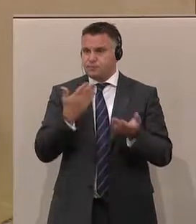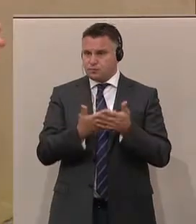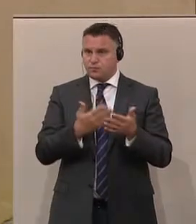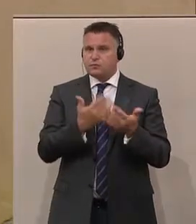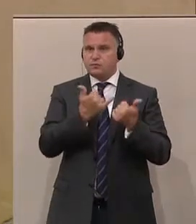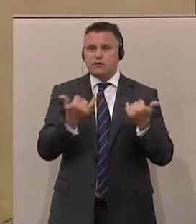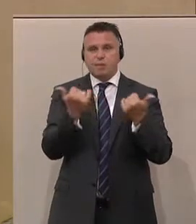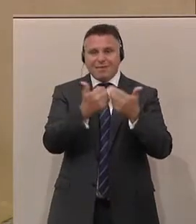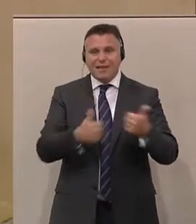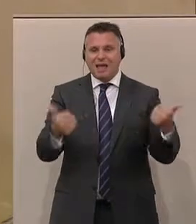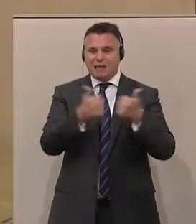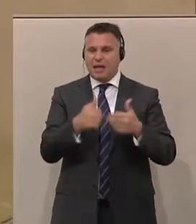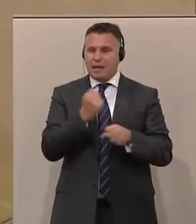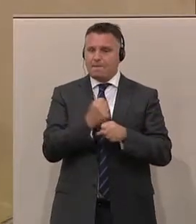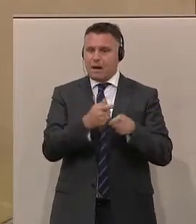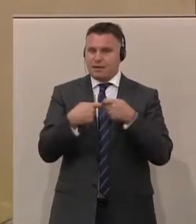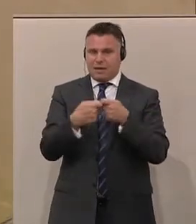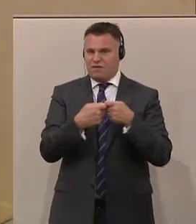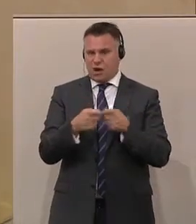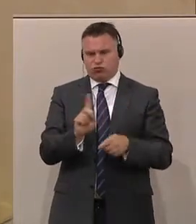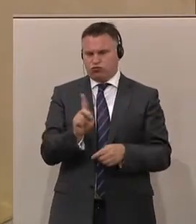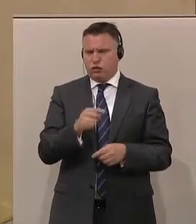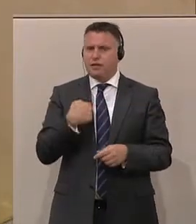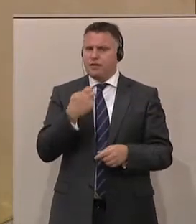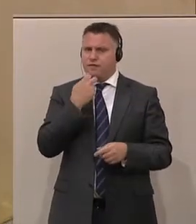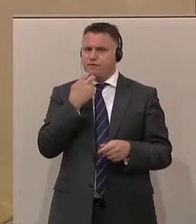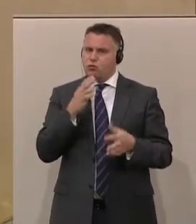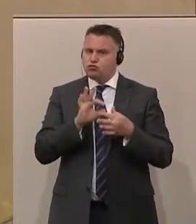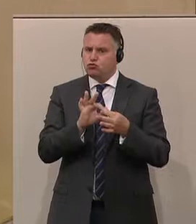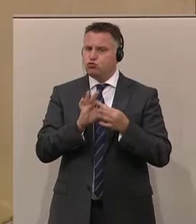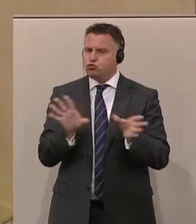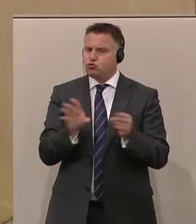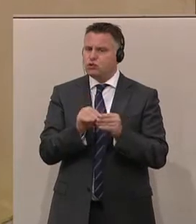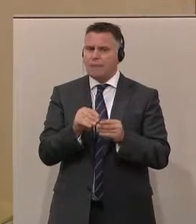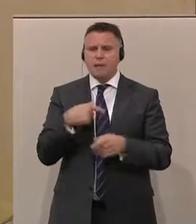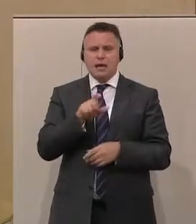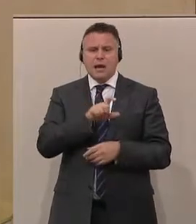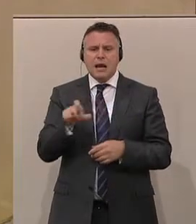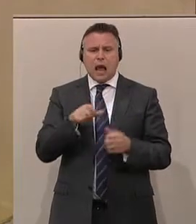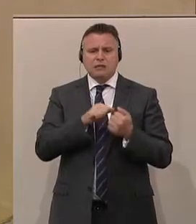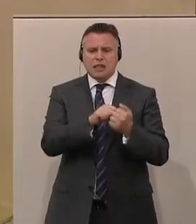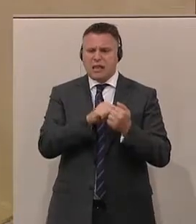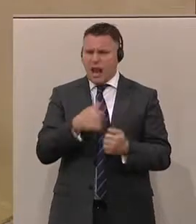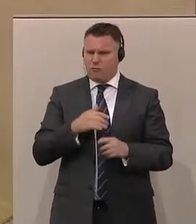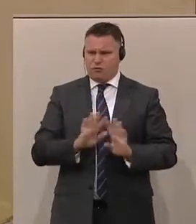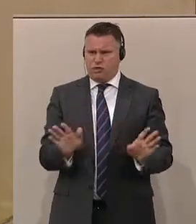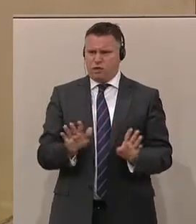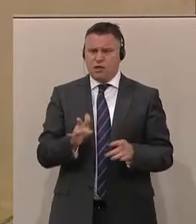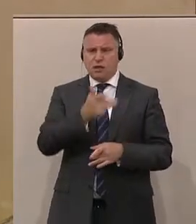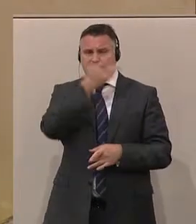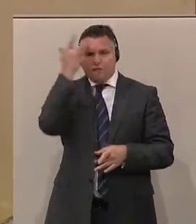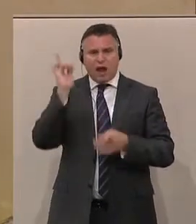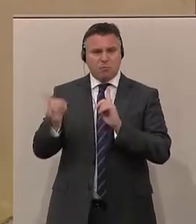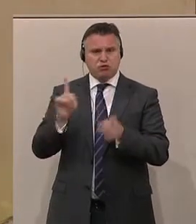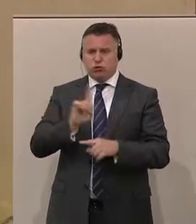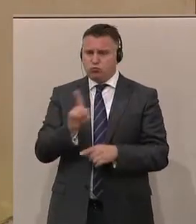Ganze auseinanderdividieren, denn wir wollen Miteinander und nicht Klassenkampf. Wir wollen Selbstbestimmung und nicht Fremdbestimmung,